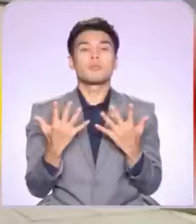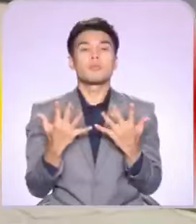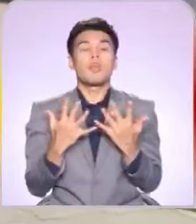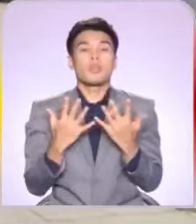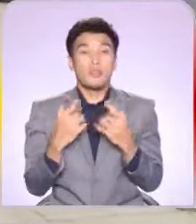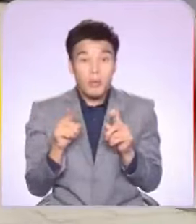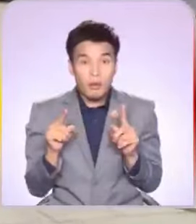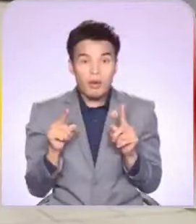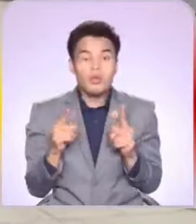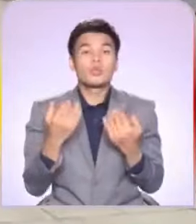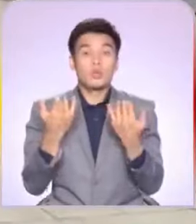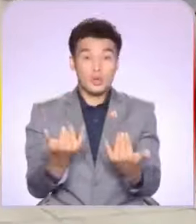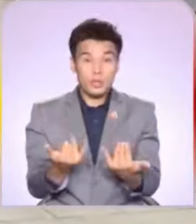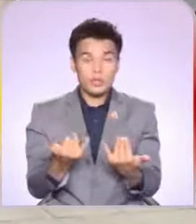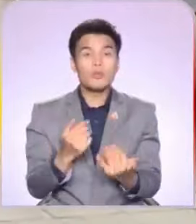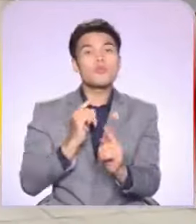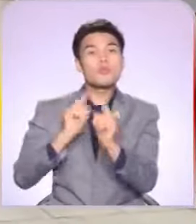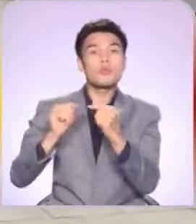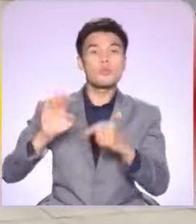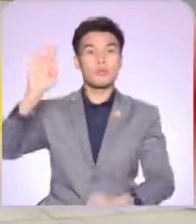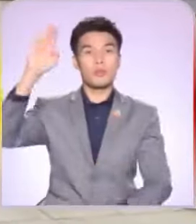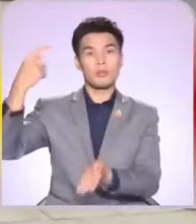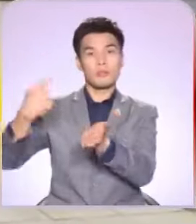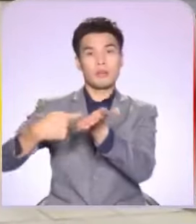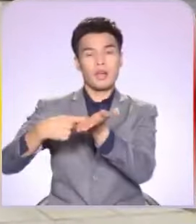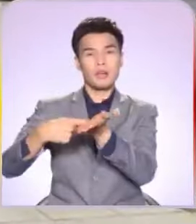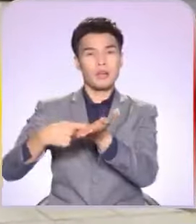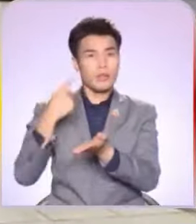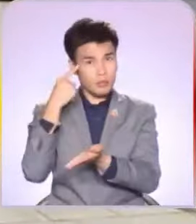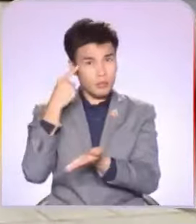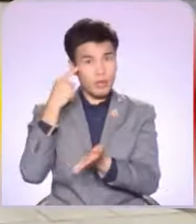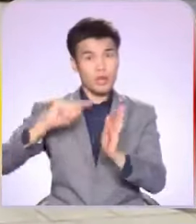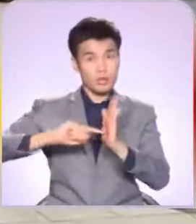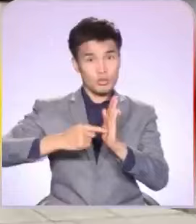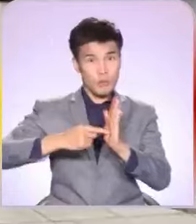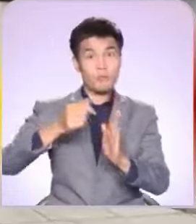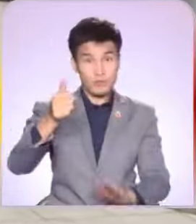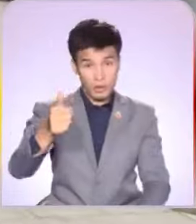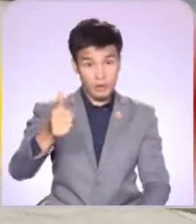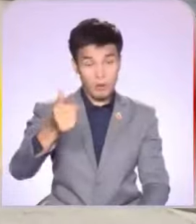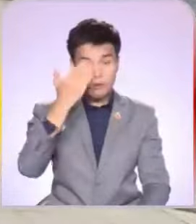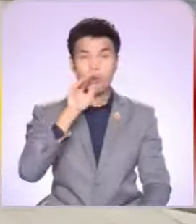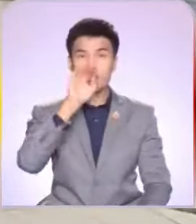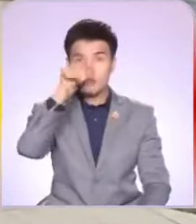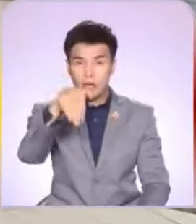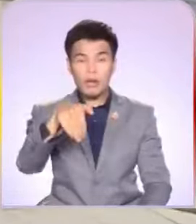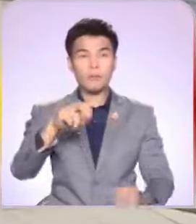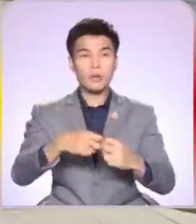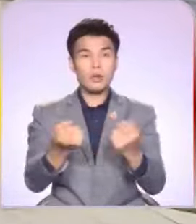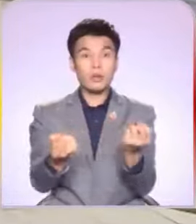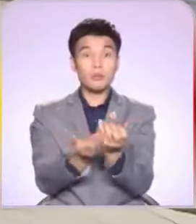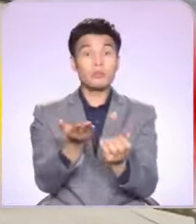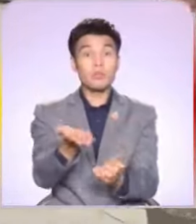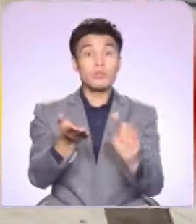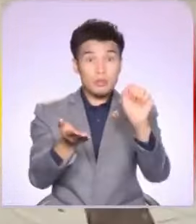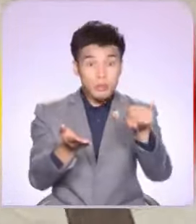ริงค่ะแต่ตอนนี้อยู่ระหว่างการเจรจากับบริษัทประกันภัยว่าสามารถจะเคลมความเสียหายที่เกิดขึ้นจากช้างป่าได้หรือ